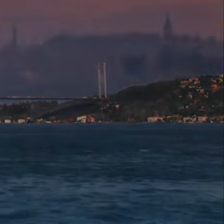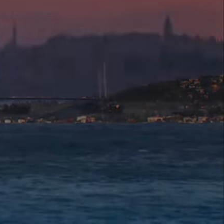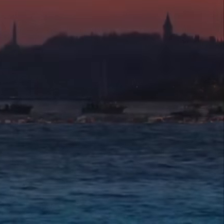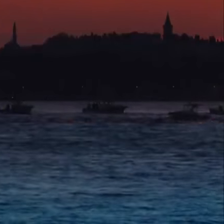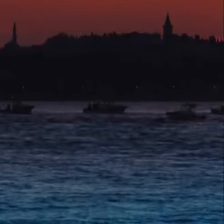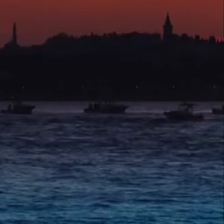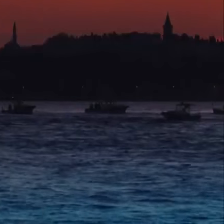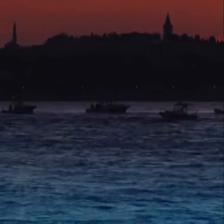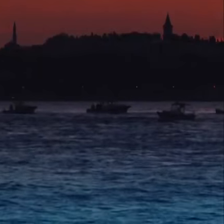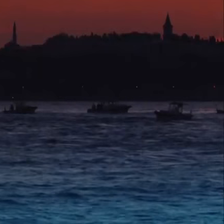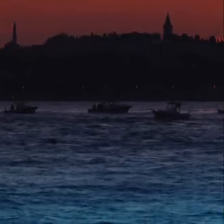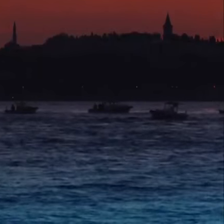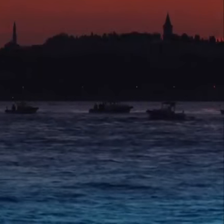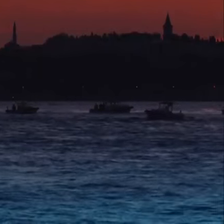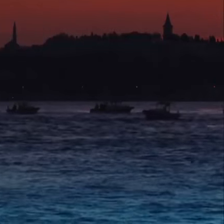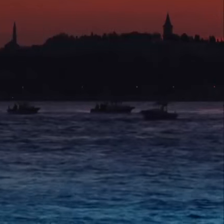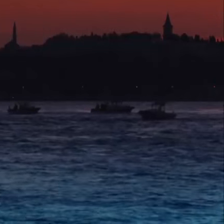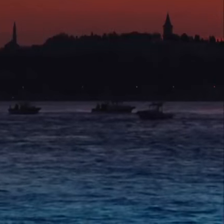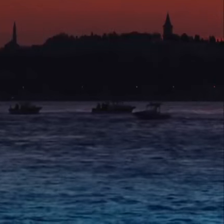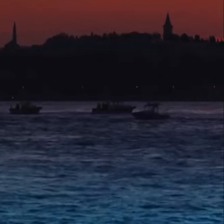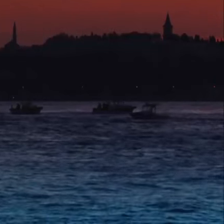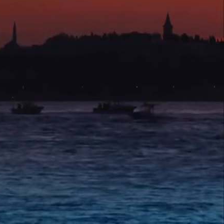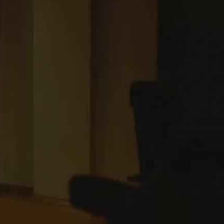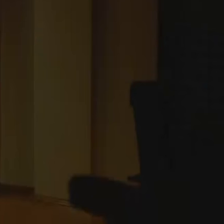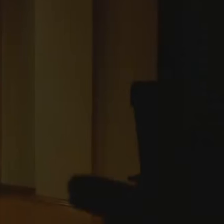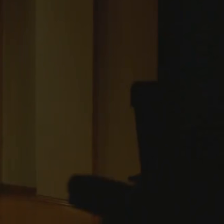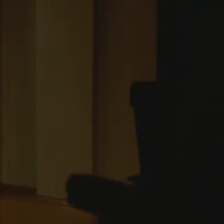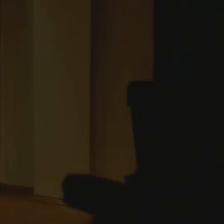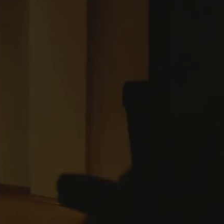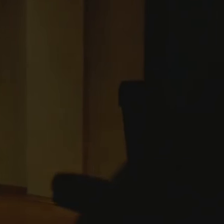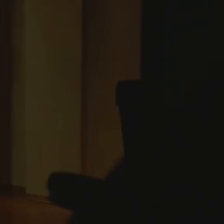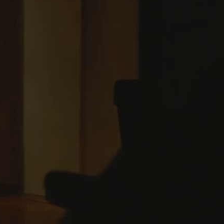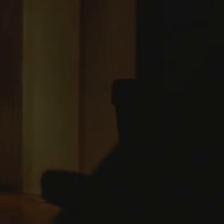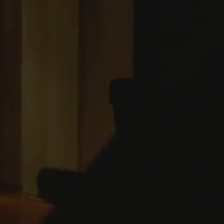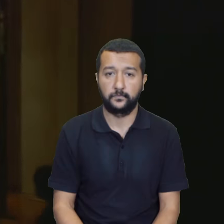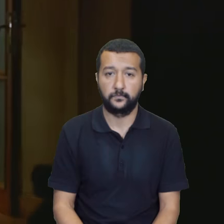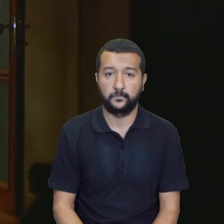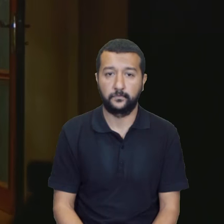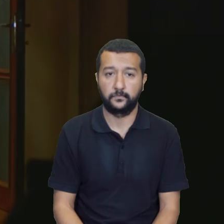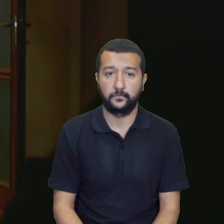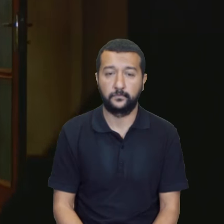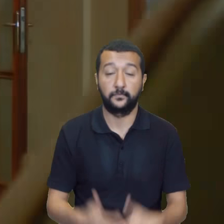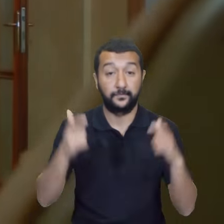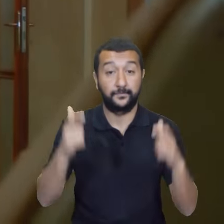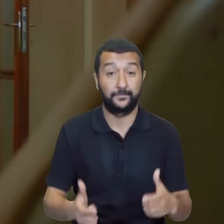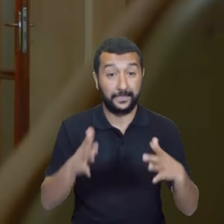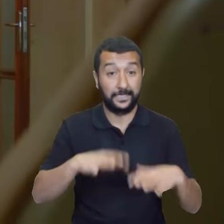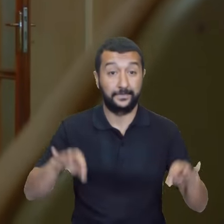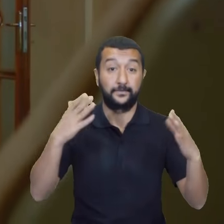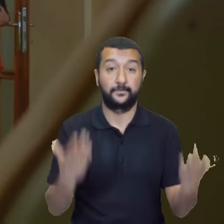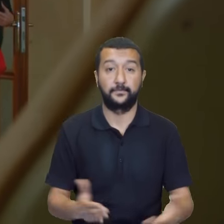Boğaz'da gün batımı ve Sofya'da akşam saatleri. Şener, Itır'ın ofisinin kapılarını açtı.